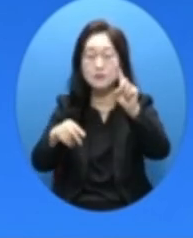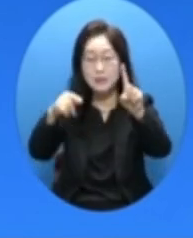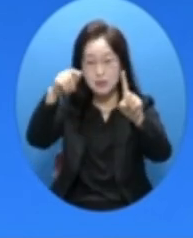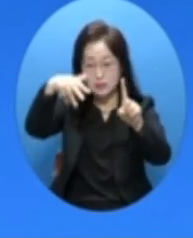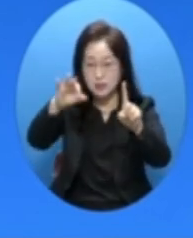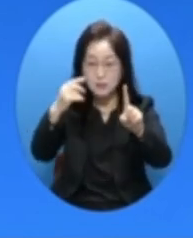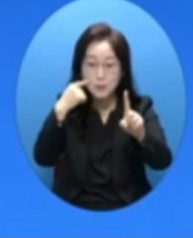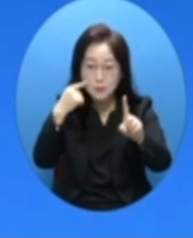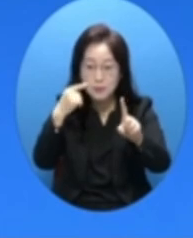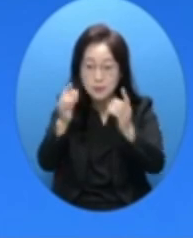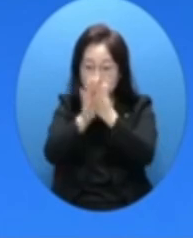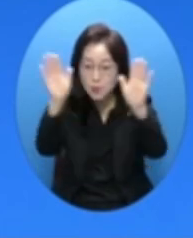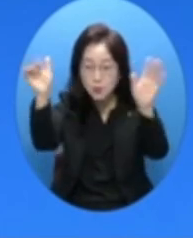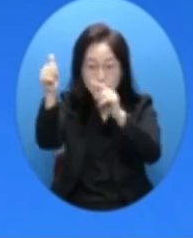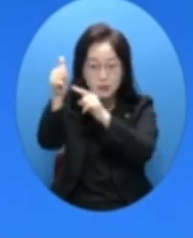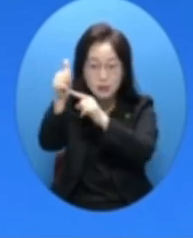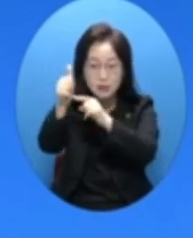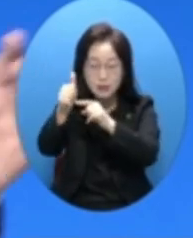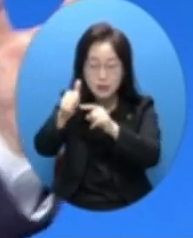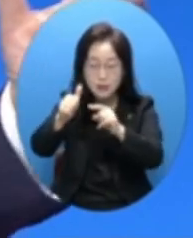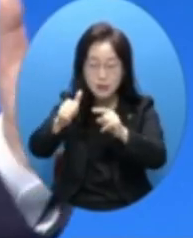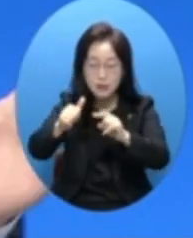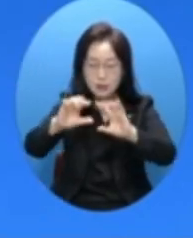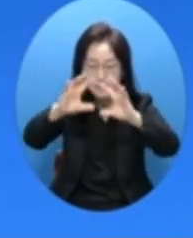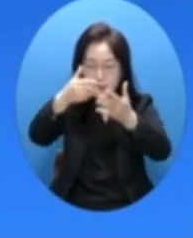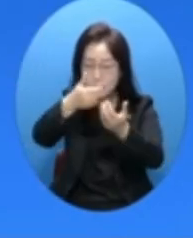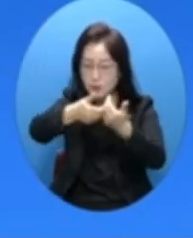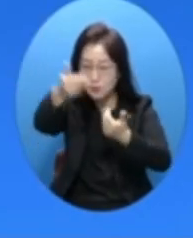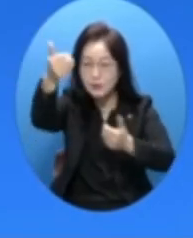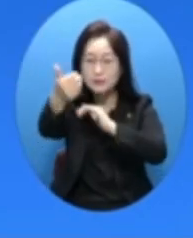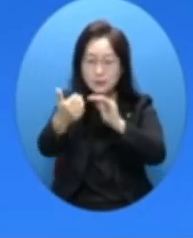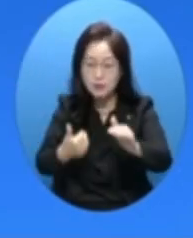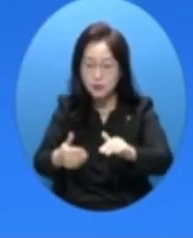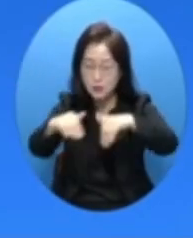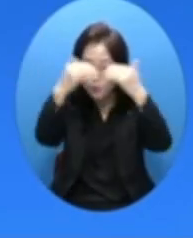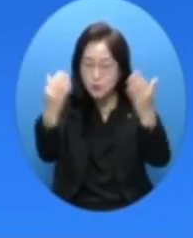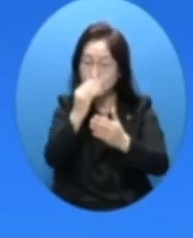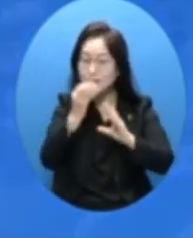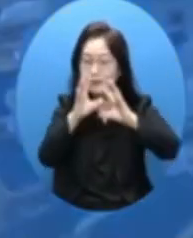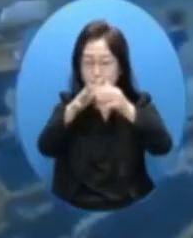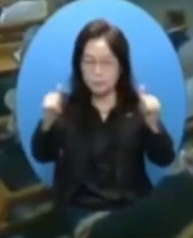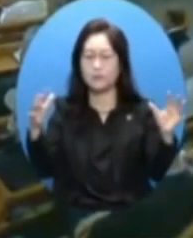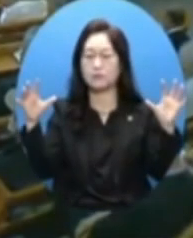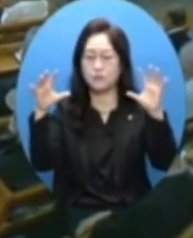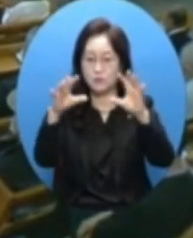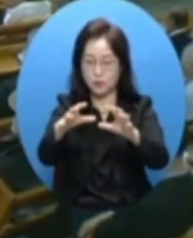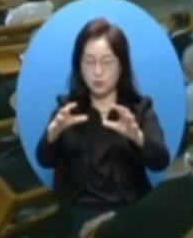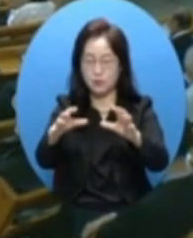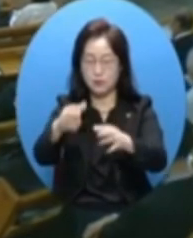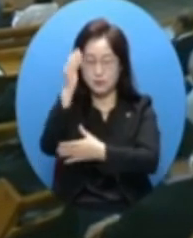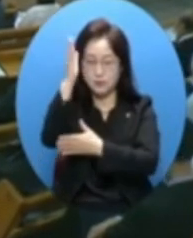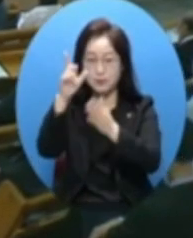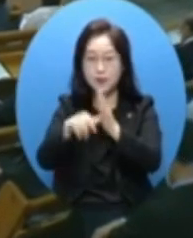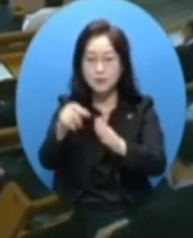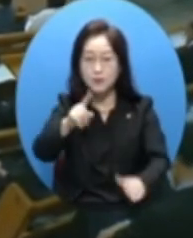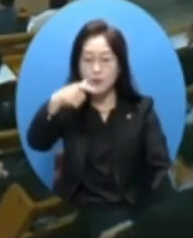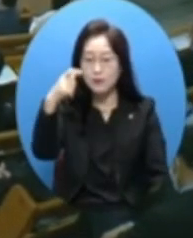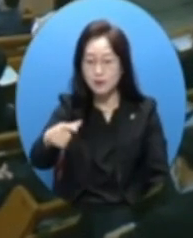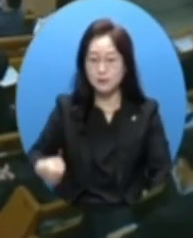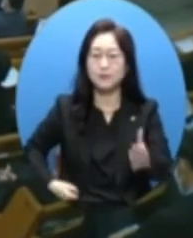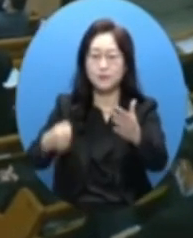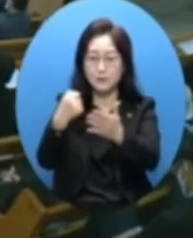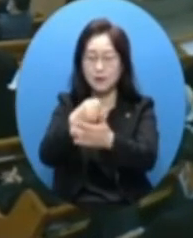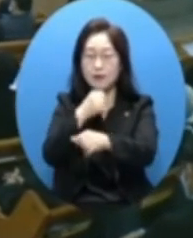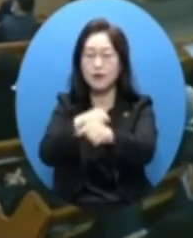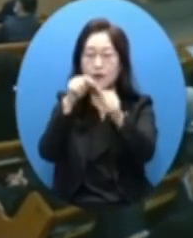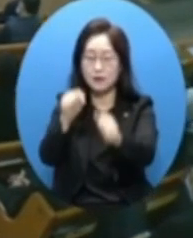세상을 떠나기 전에 마지막 여호수아와 온 이스라엘 백성을 모아놓고 말씀 전할 때 강하고 담대한